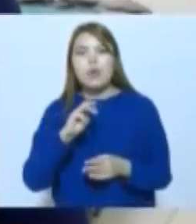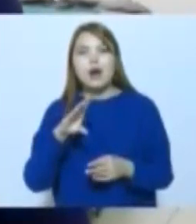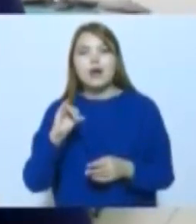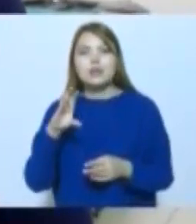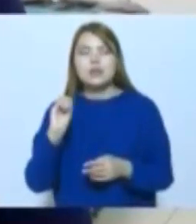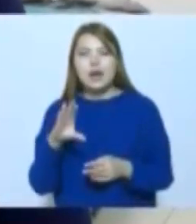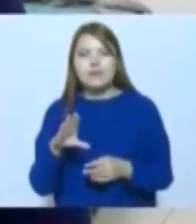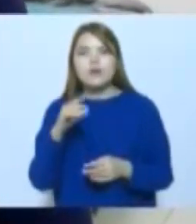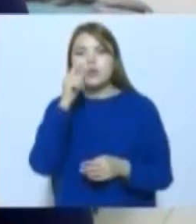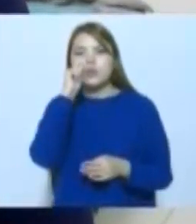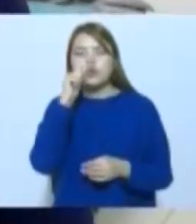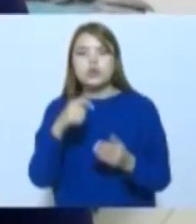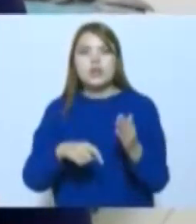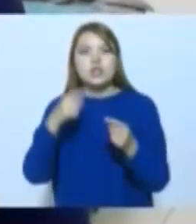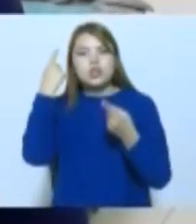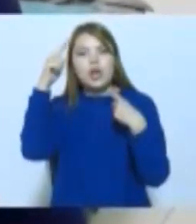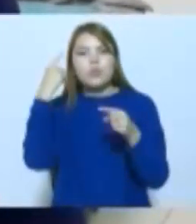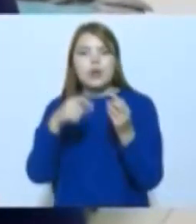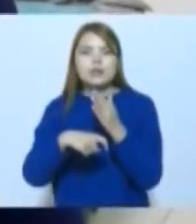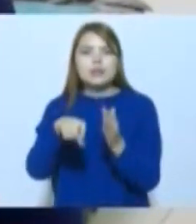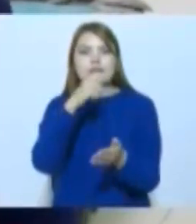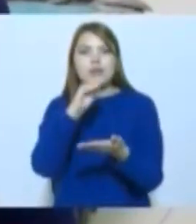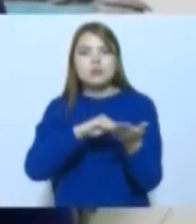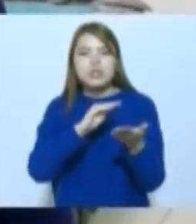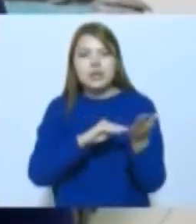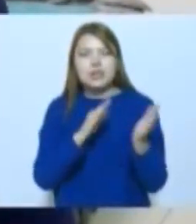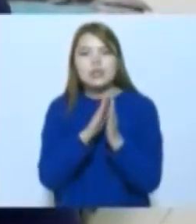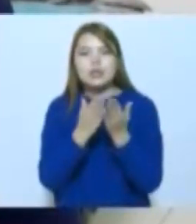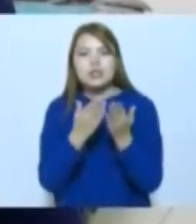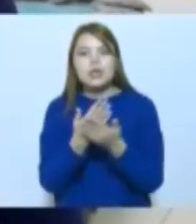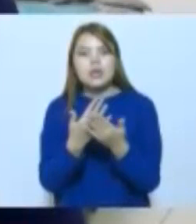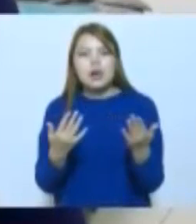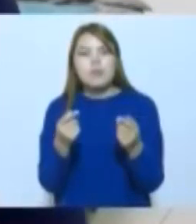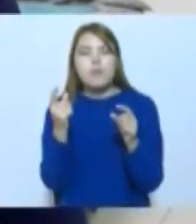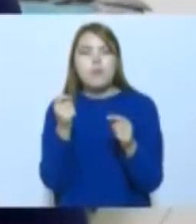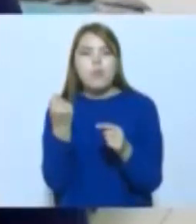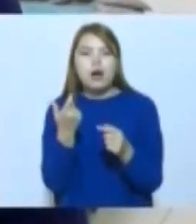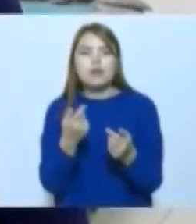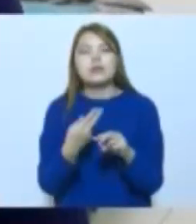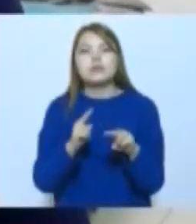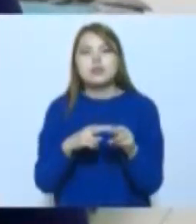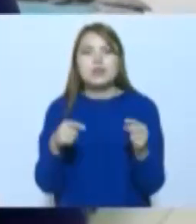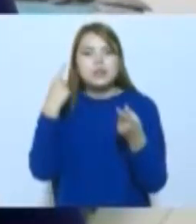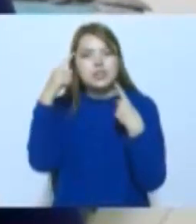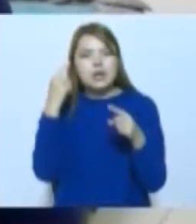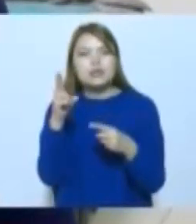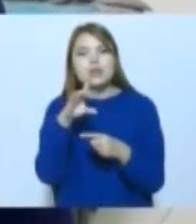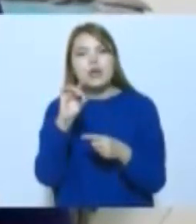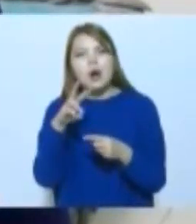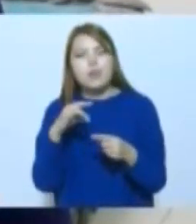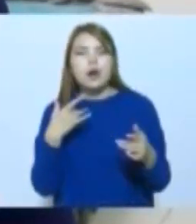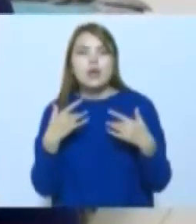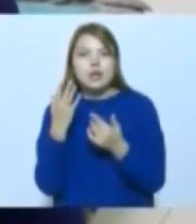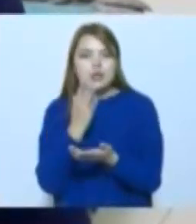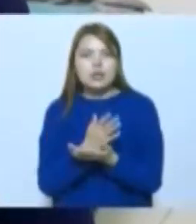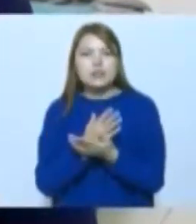Проза жанрында Мұқағалидің шығармасын көп адам біле бермейді. Оның санаулы ғана шығармасы бар, санаулы драмасы бар. Сондықтан